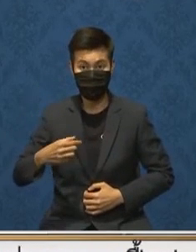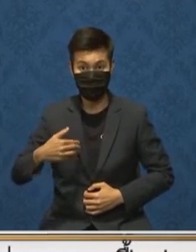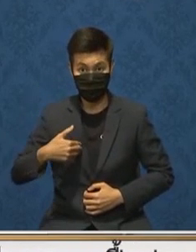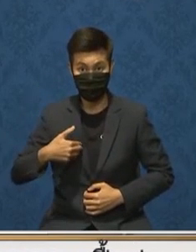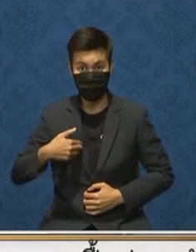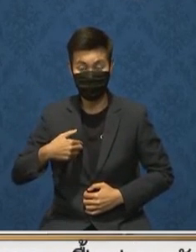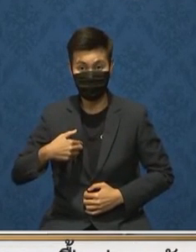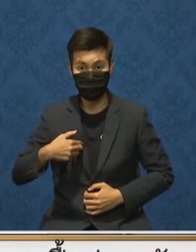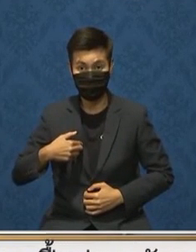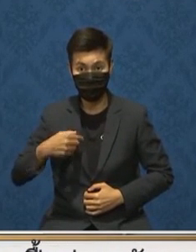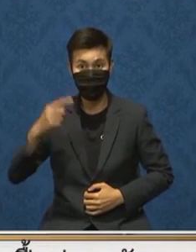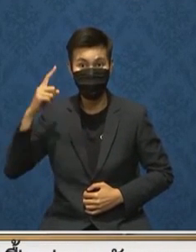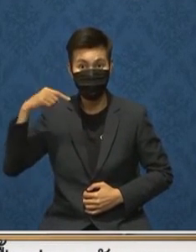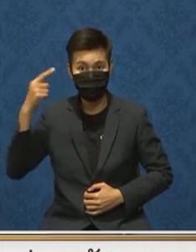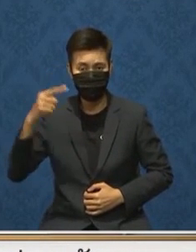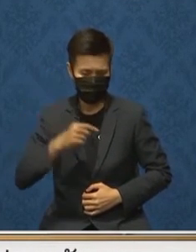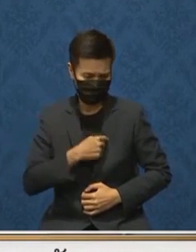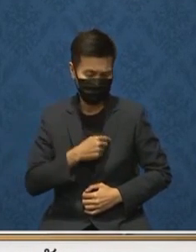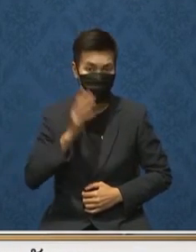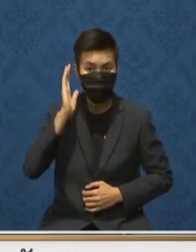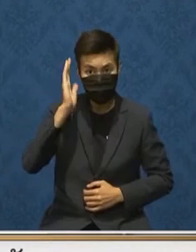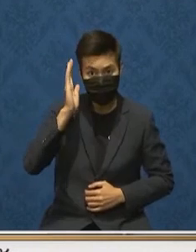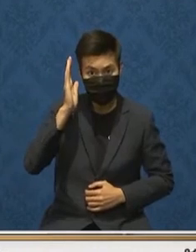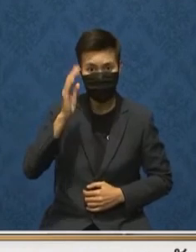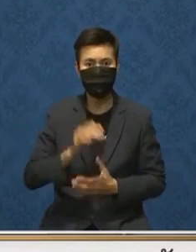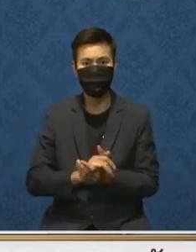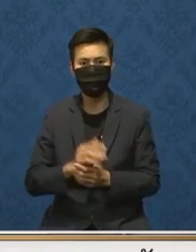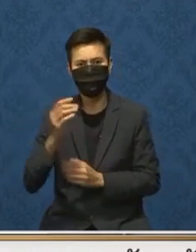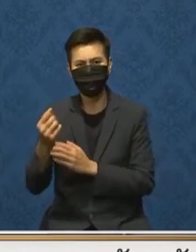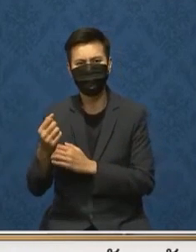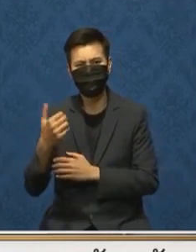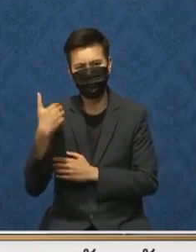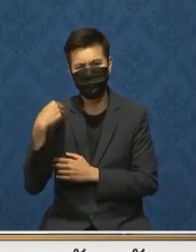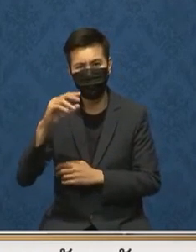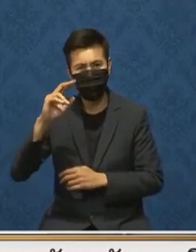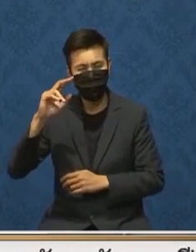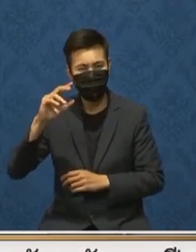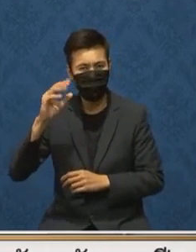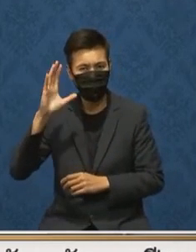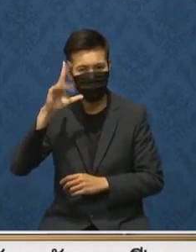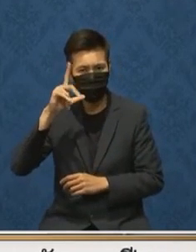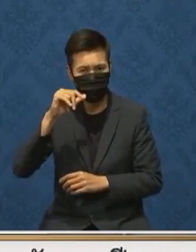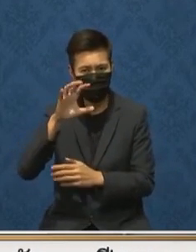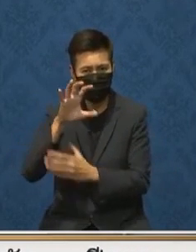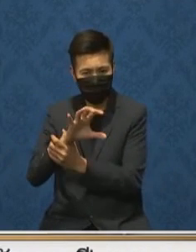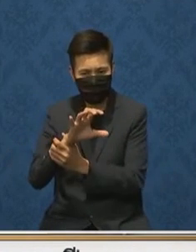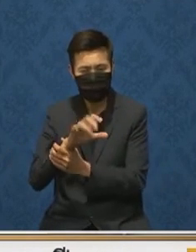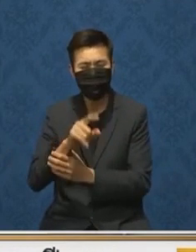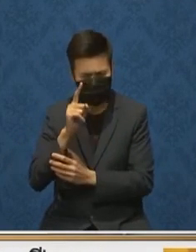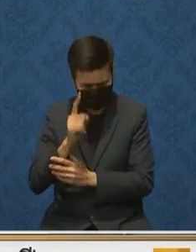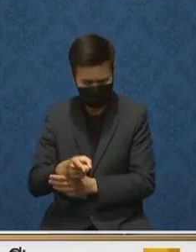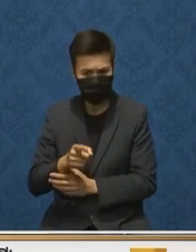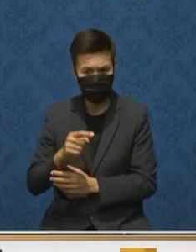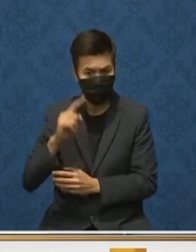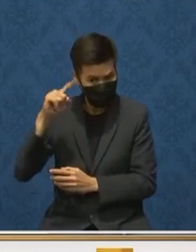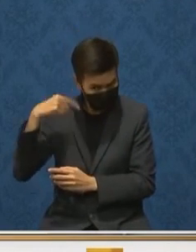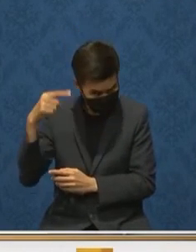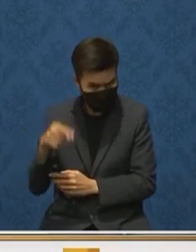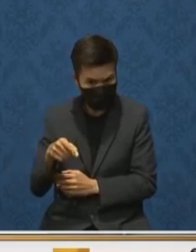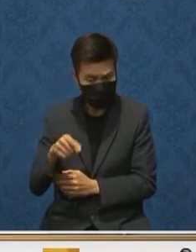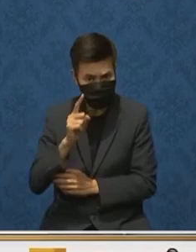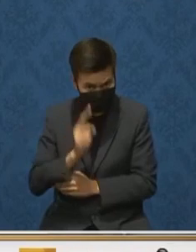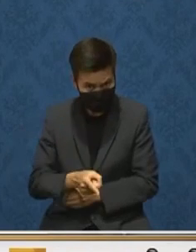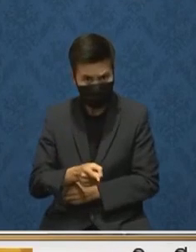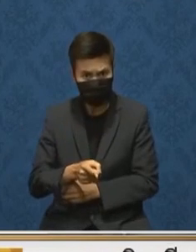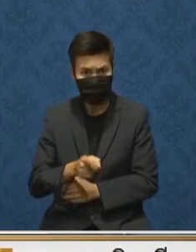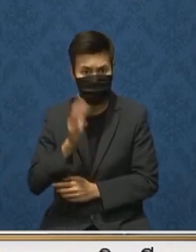ลูกพยายามเข้มงวดให้กลับมาอยู่ในสิ่งที่ตนเองต้องการพยายาม